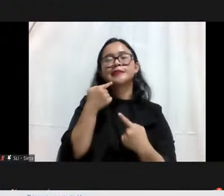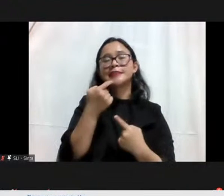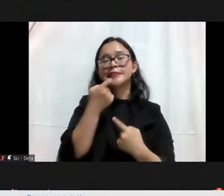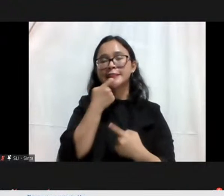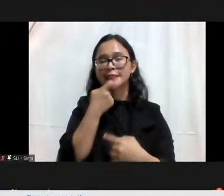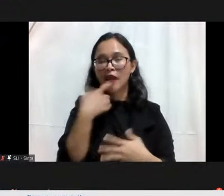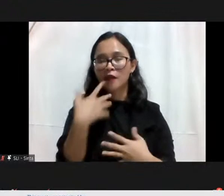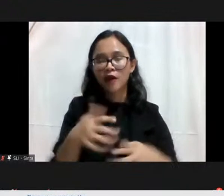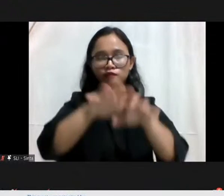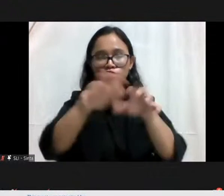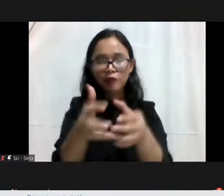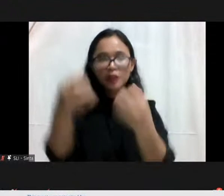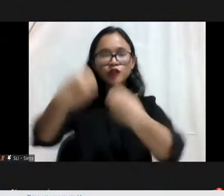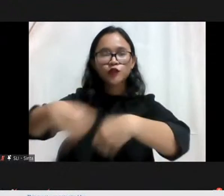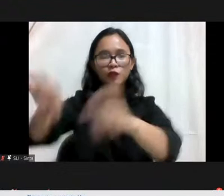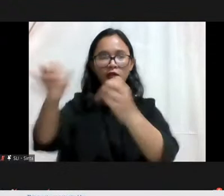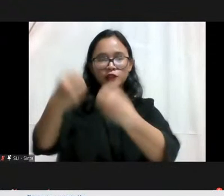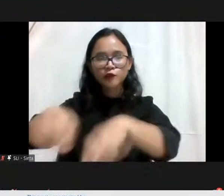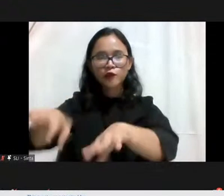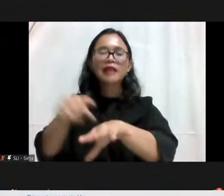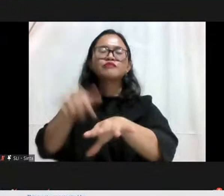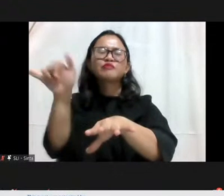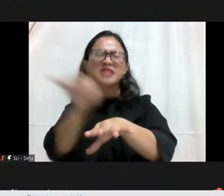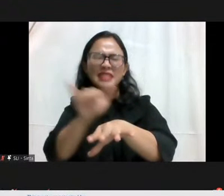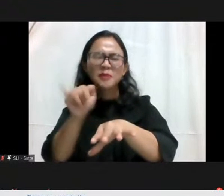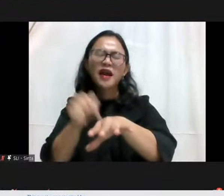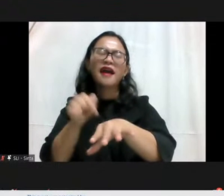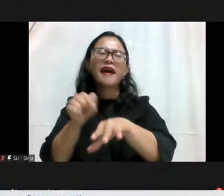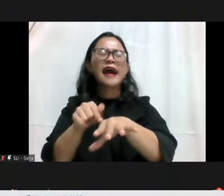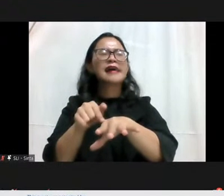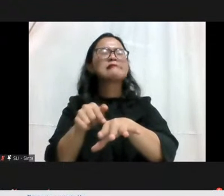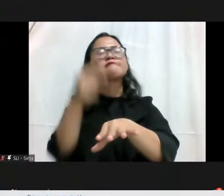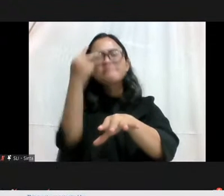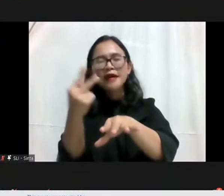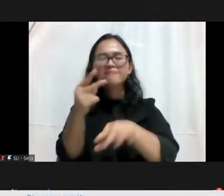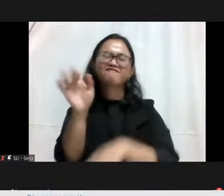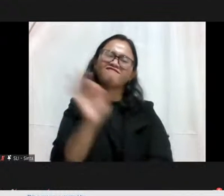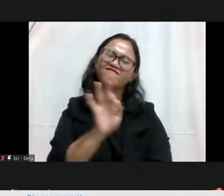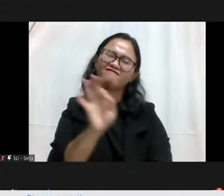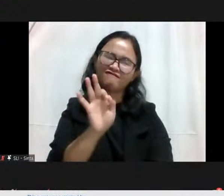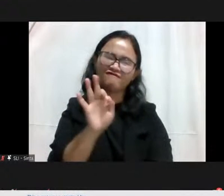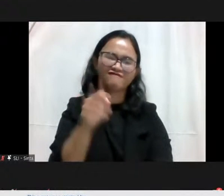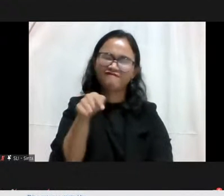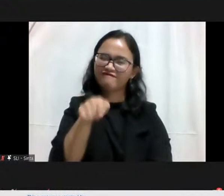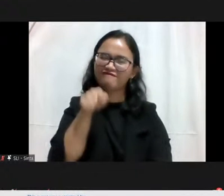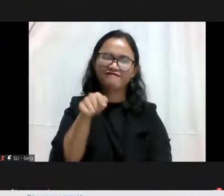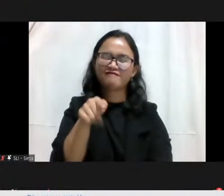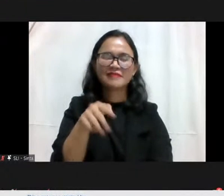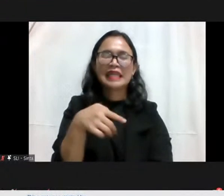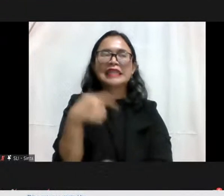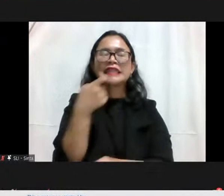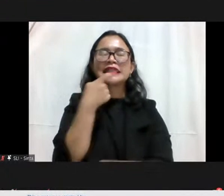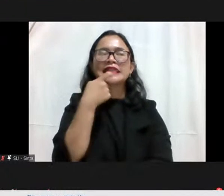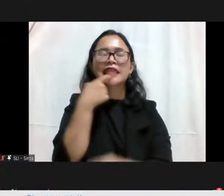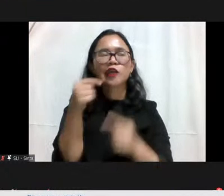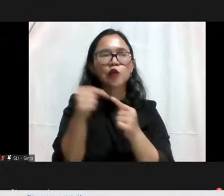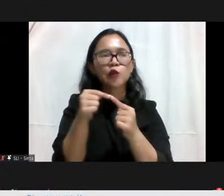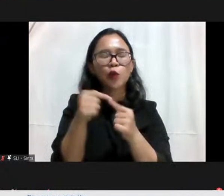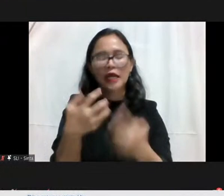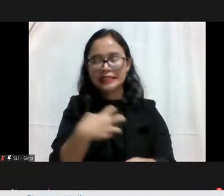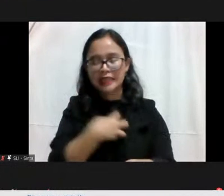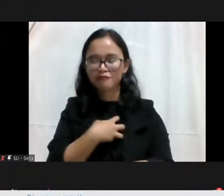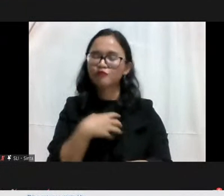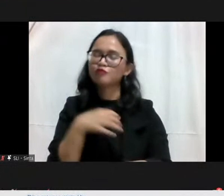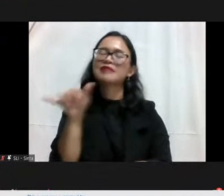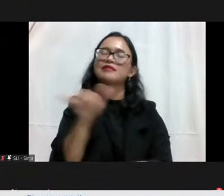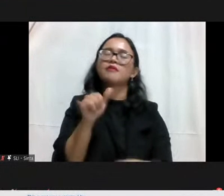kita melihat kita juga tidak terlalu banyak memperhatikan dan respek terhadap isu-isu asasi eh manusia gitu